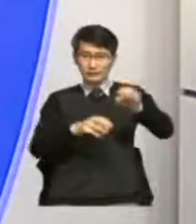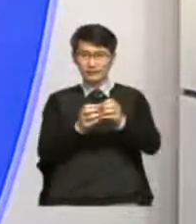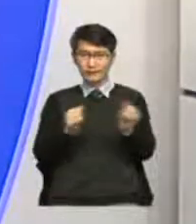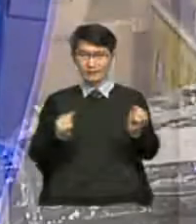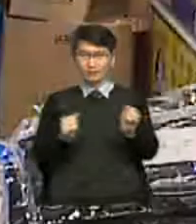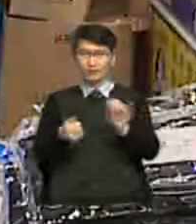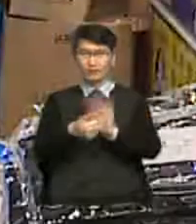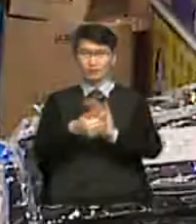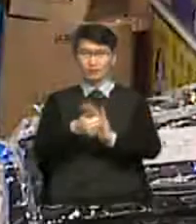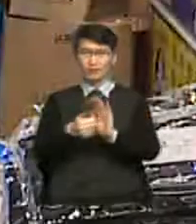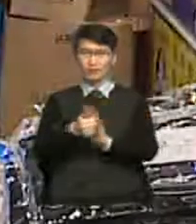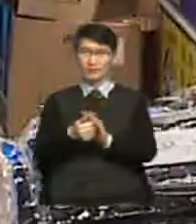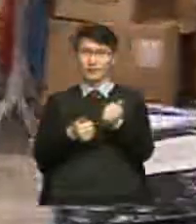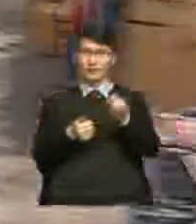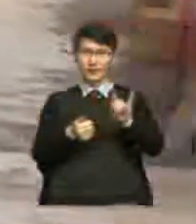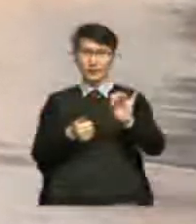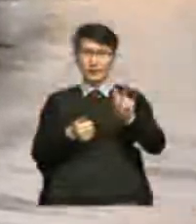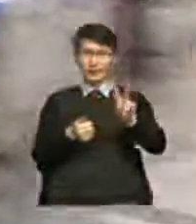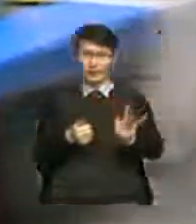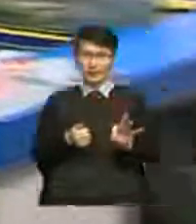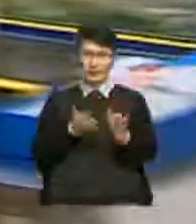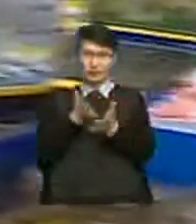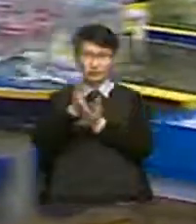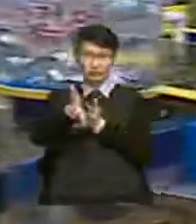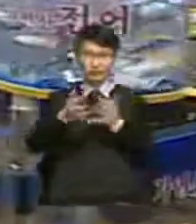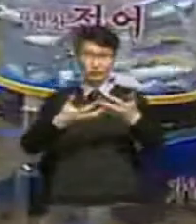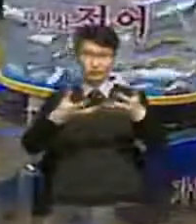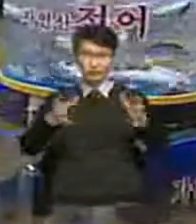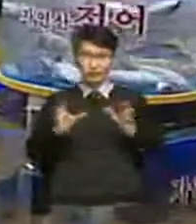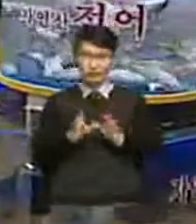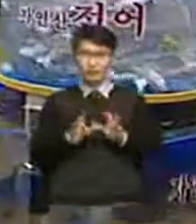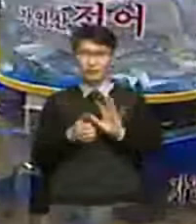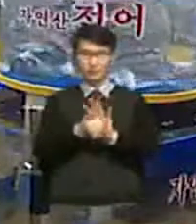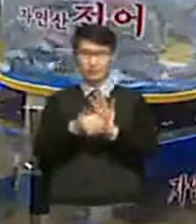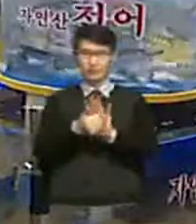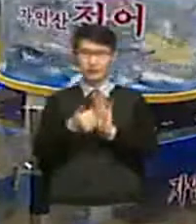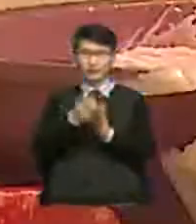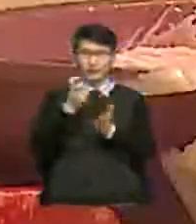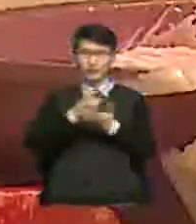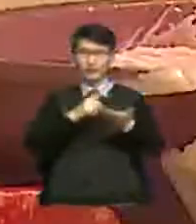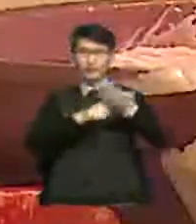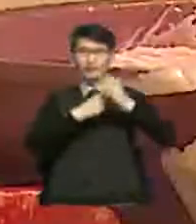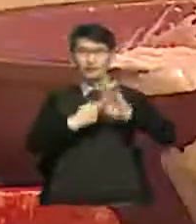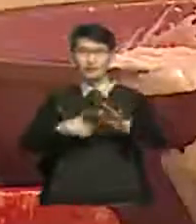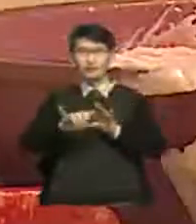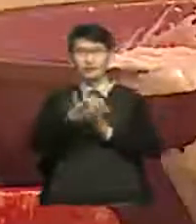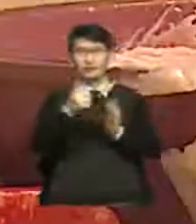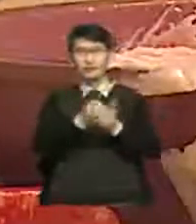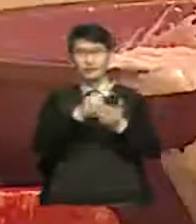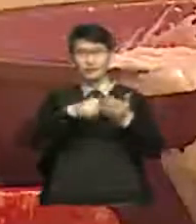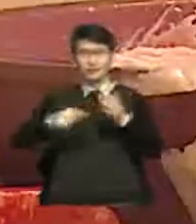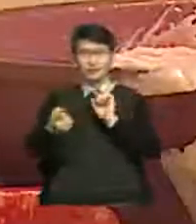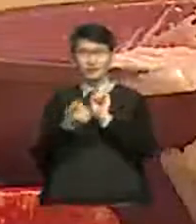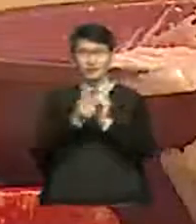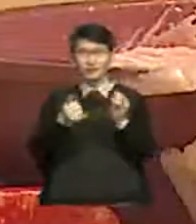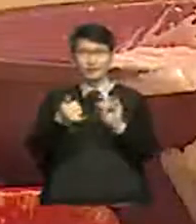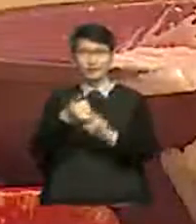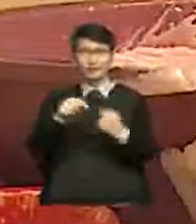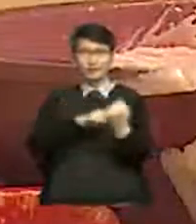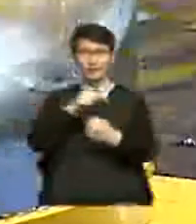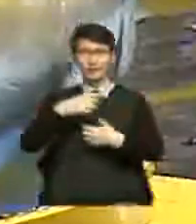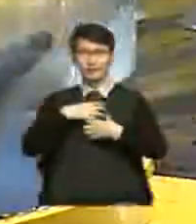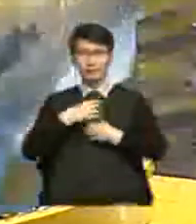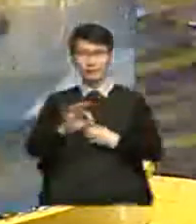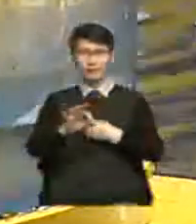지원합니다. 해양수산부는 수산 분야 종합 지원 대책을 발표하고 코로나19로 피해를 입은 어업인에게 경영